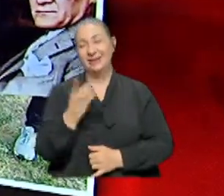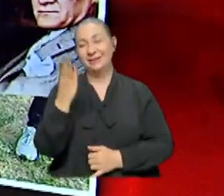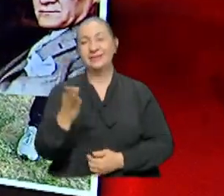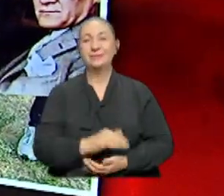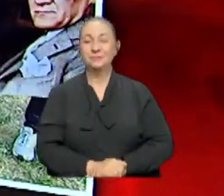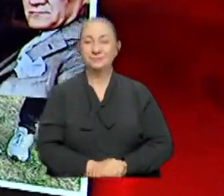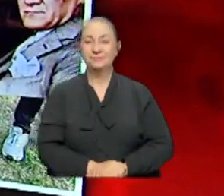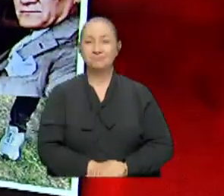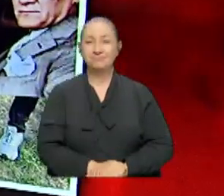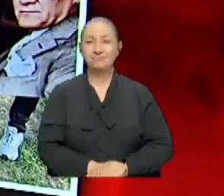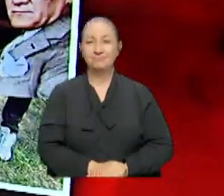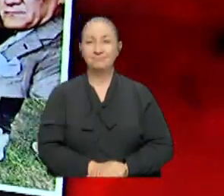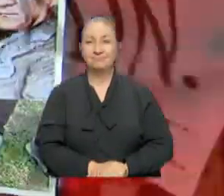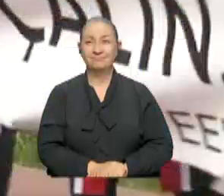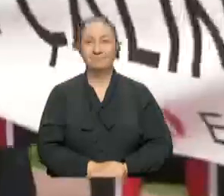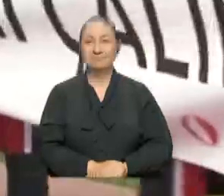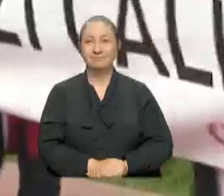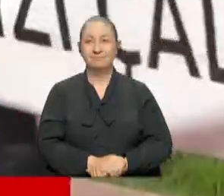dediler.